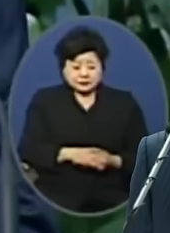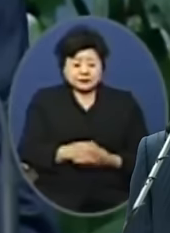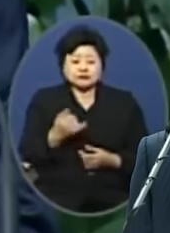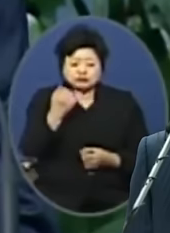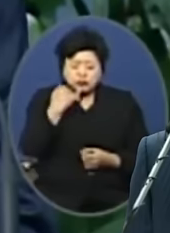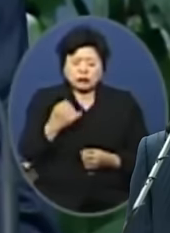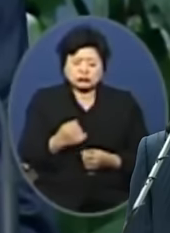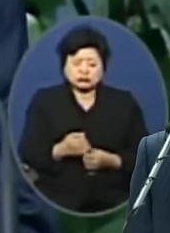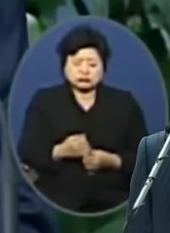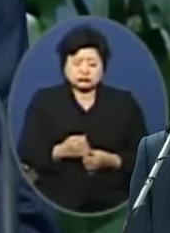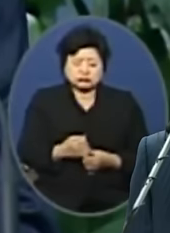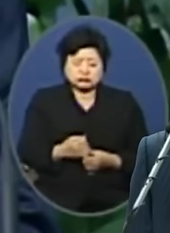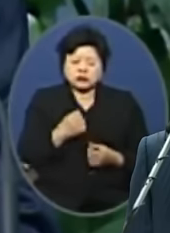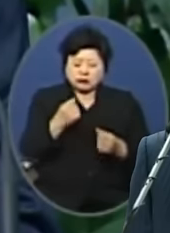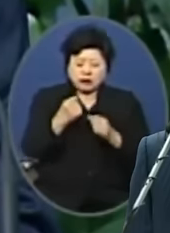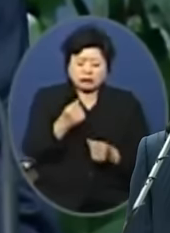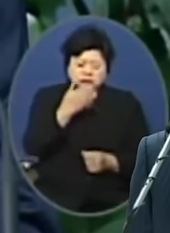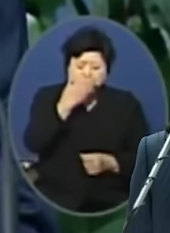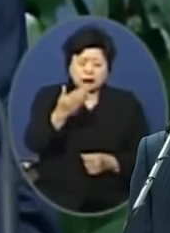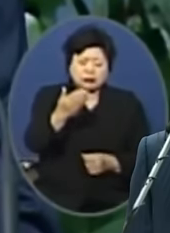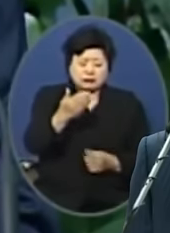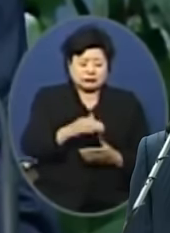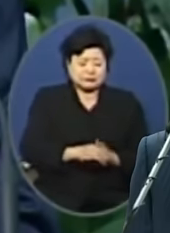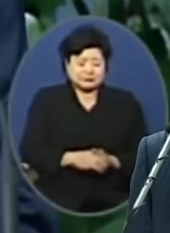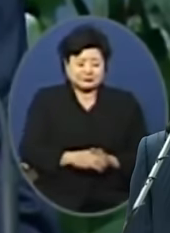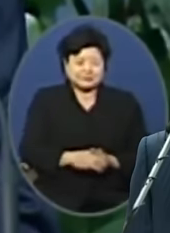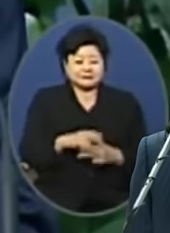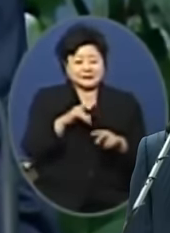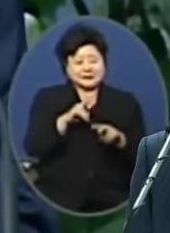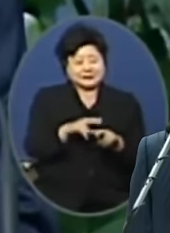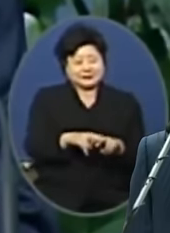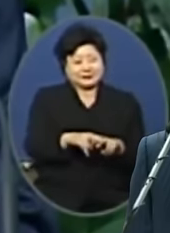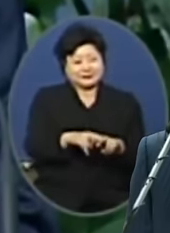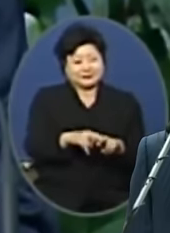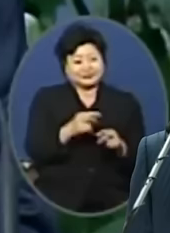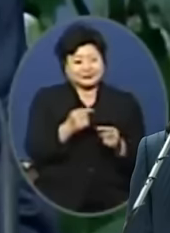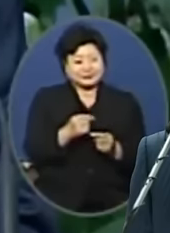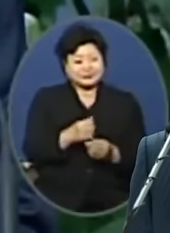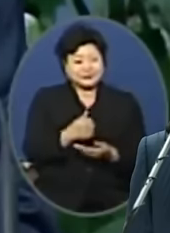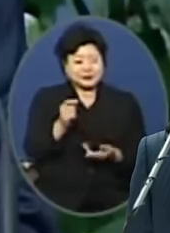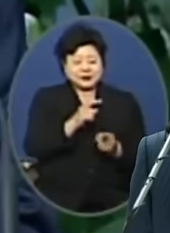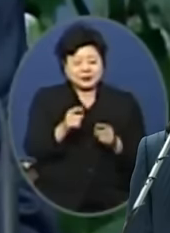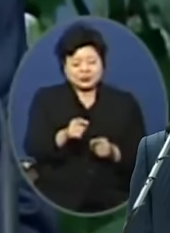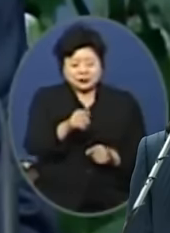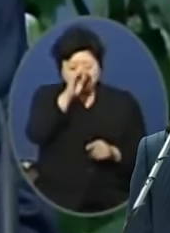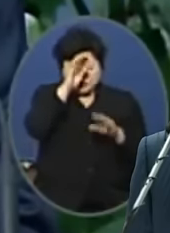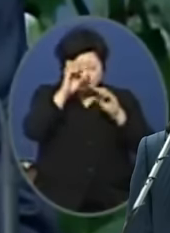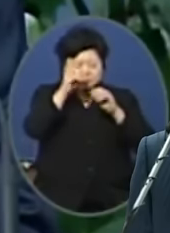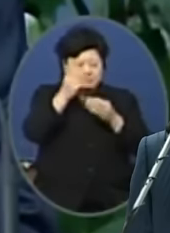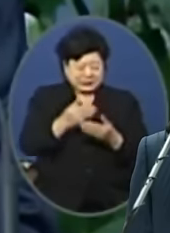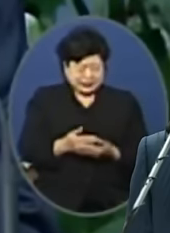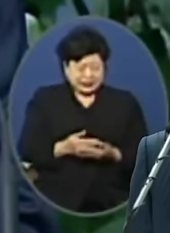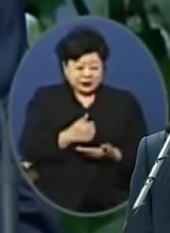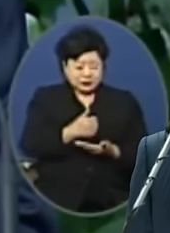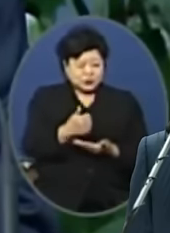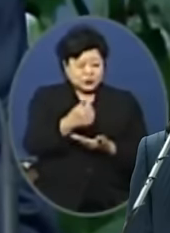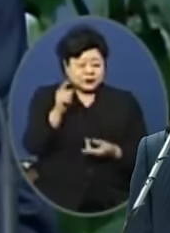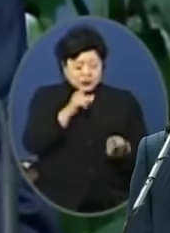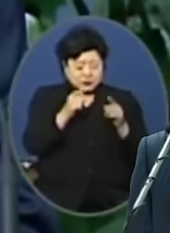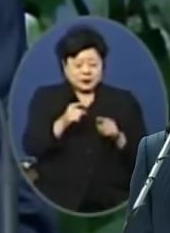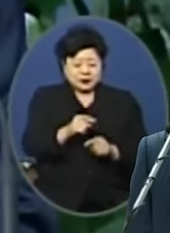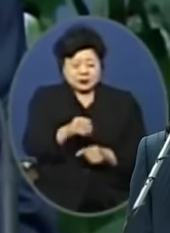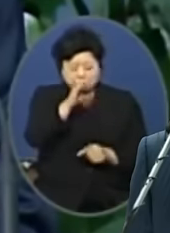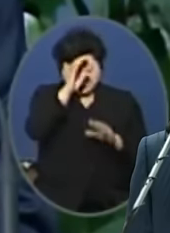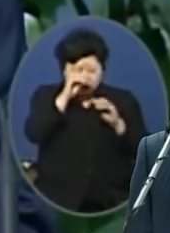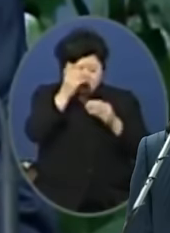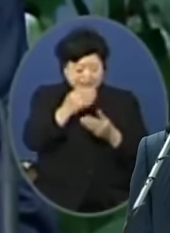괜찮고 말고. 그래서 저하고 앉아서 똑같이 제가 채찍에 맞음으로 너가 나음을 입었나니 합창을